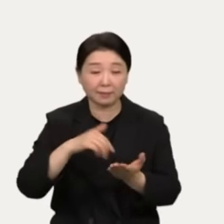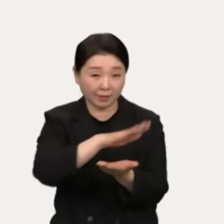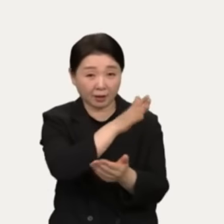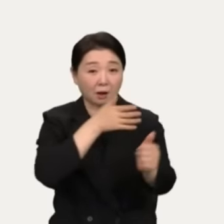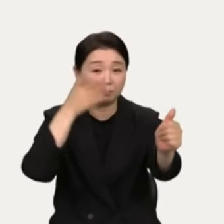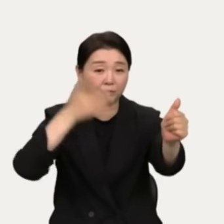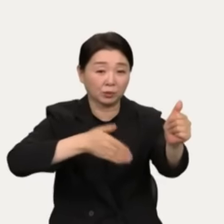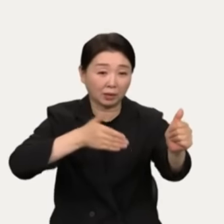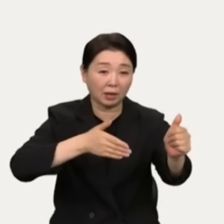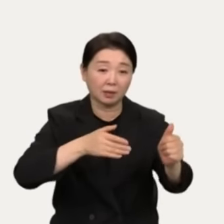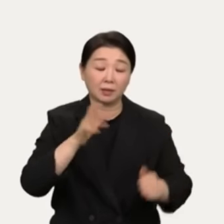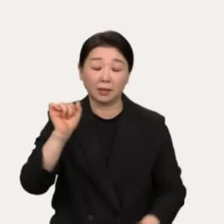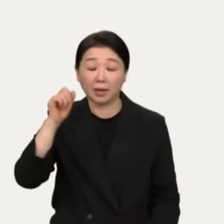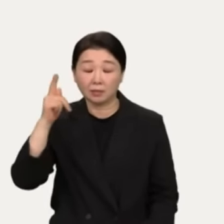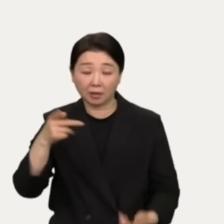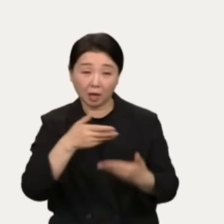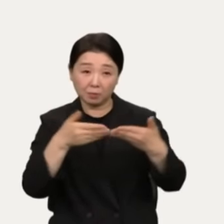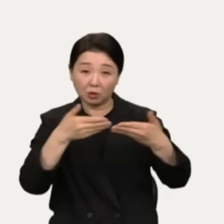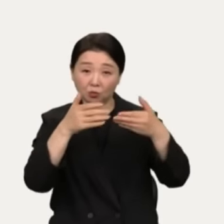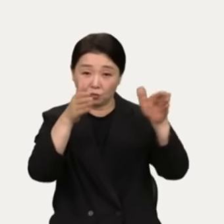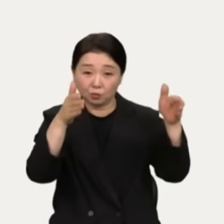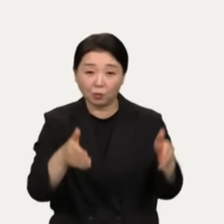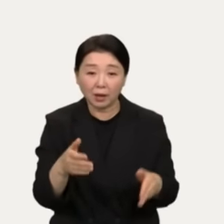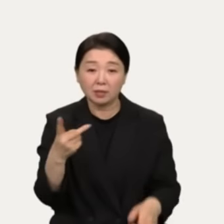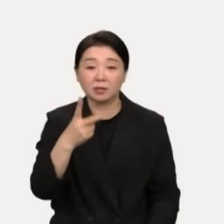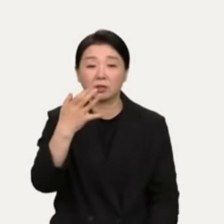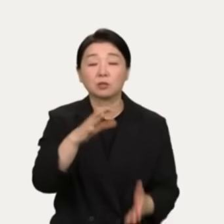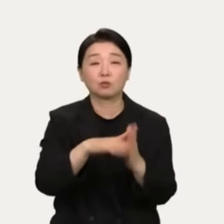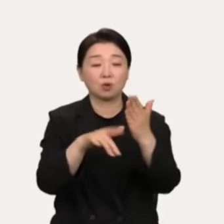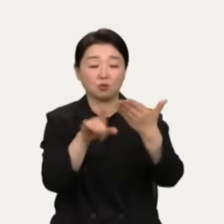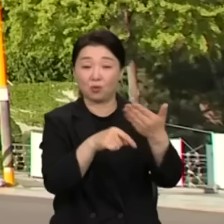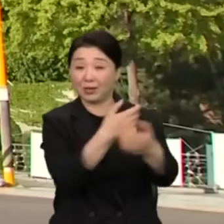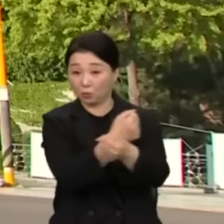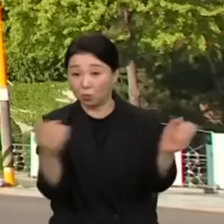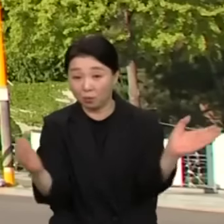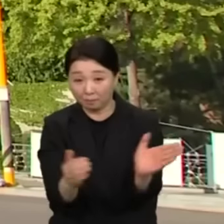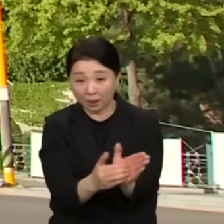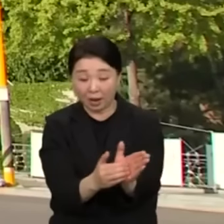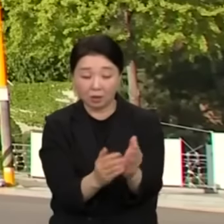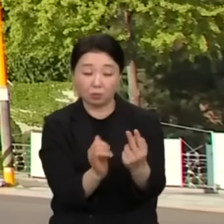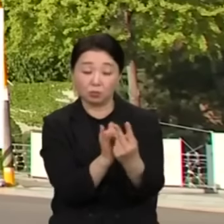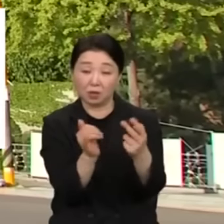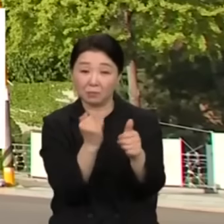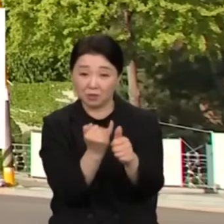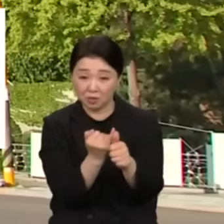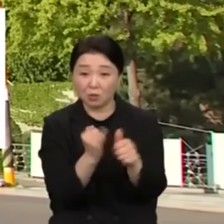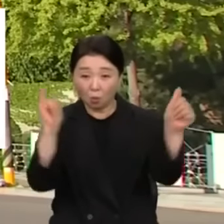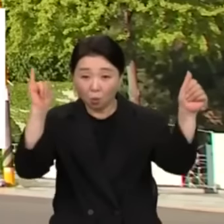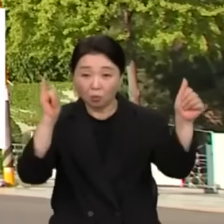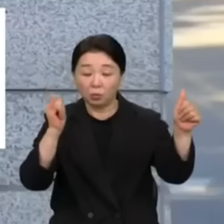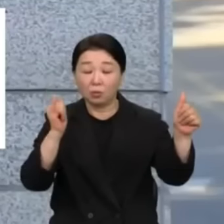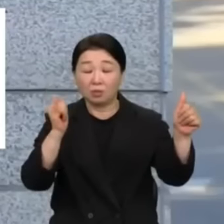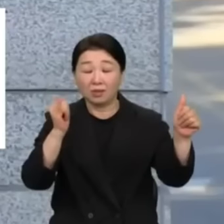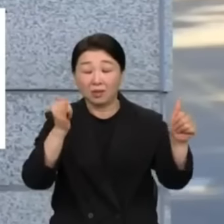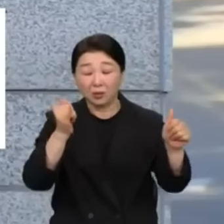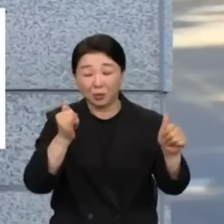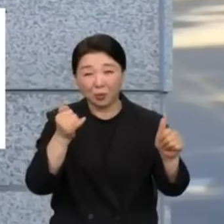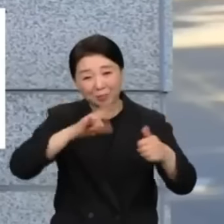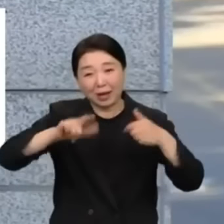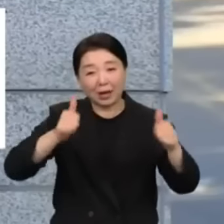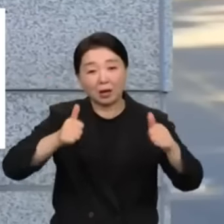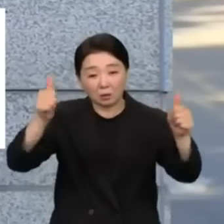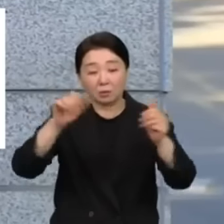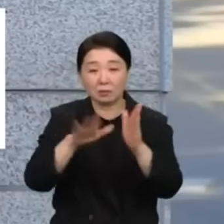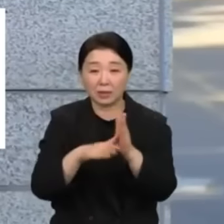측은 미술관과의 계약은 2019년 9월에 끝났다고 주장했습니다. 두 사람의 이혼소송 항소심 재판부는 혼인관계가